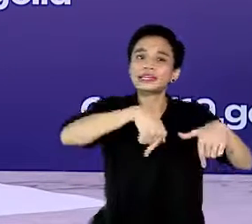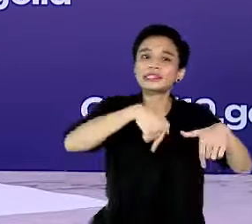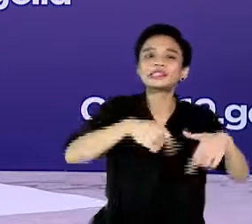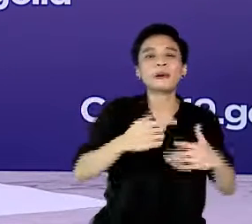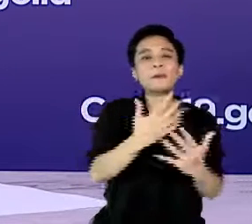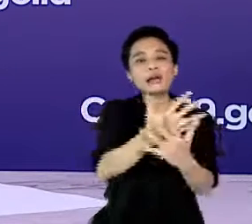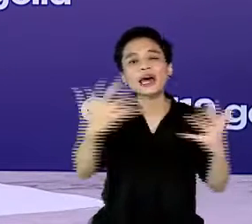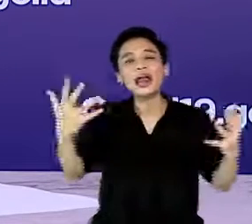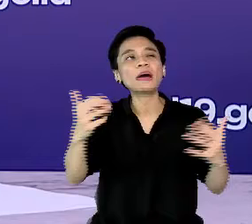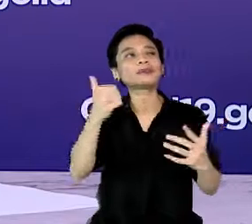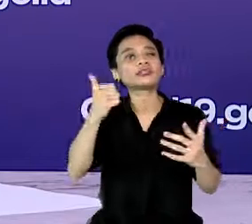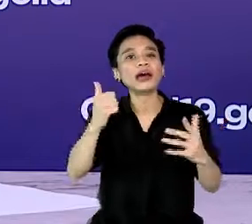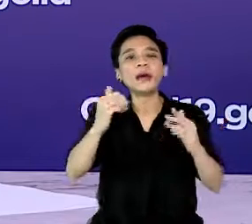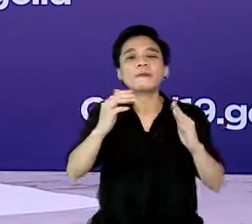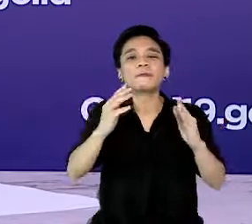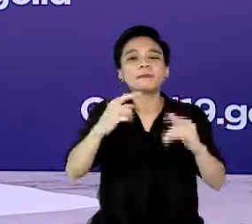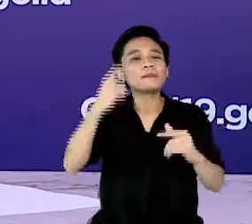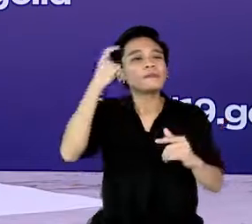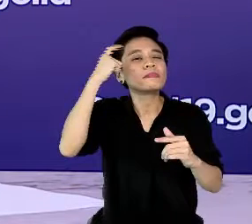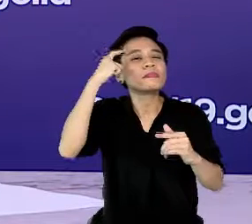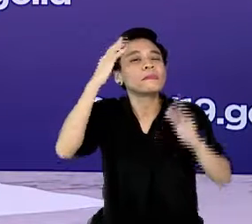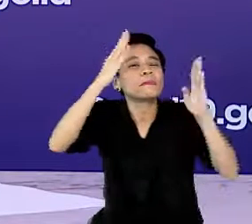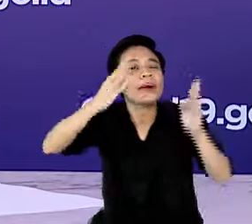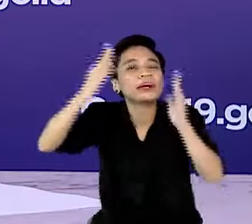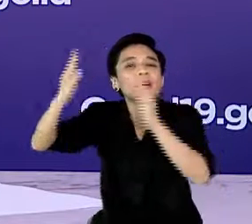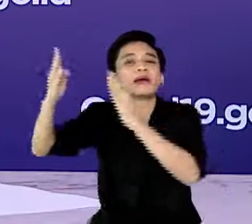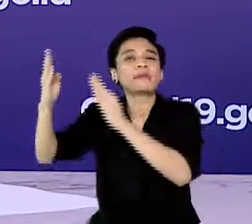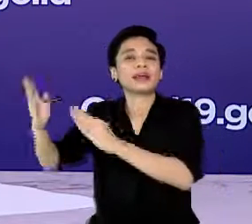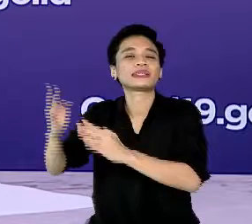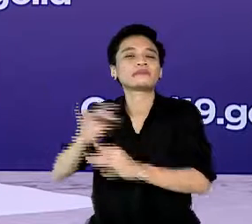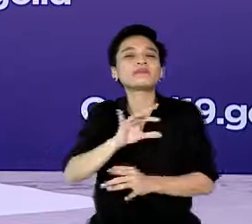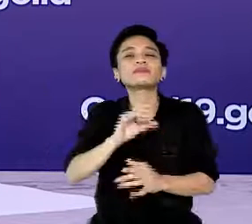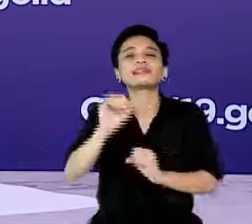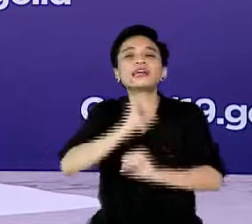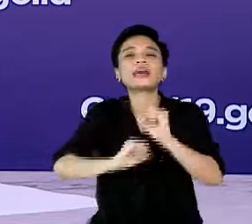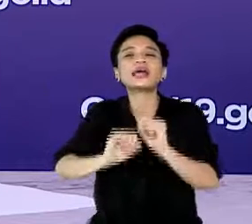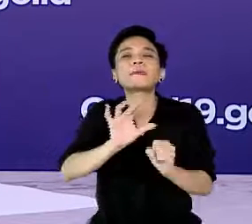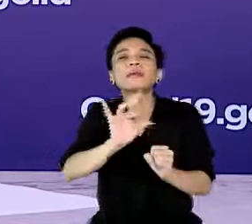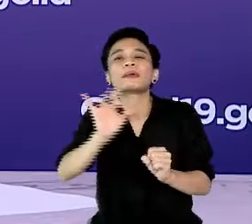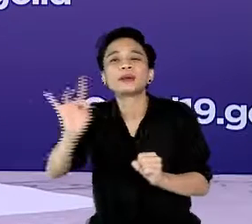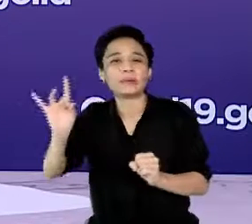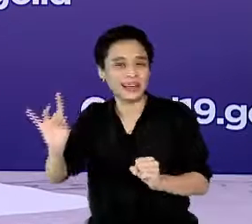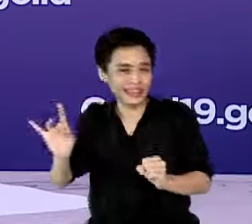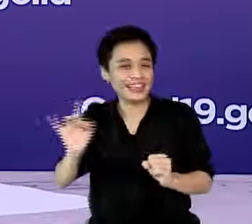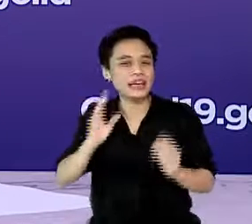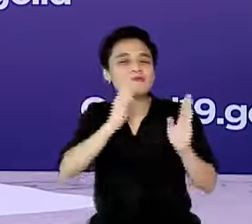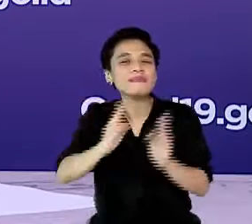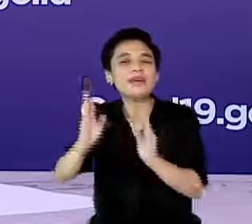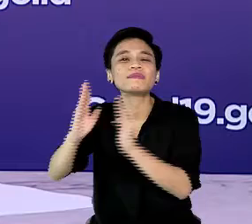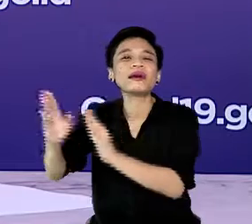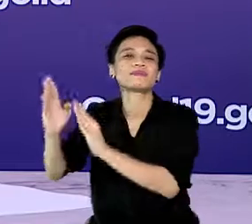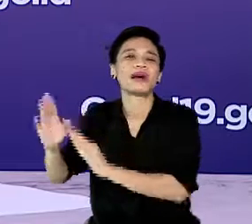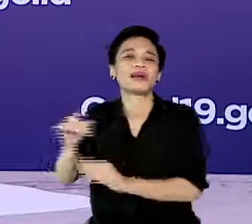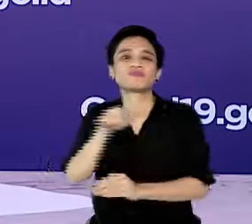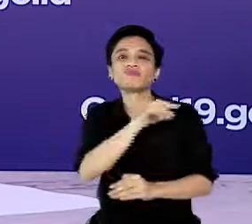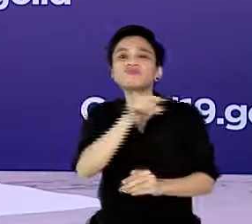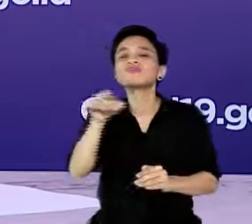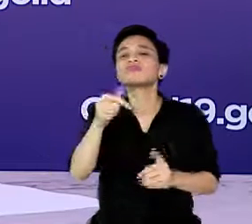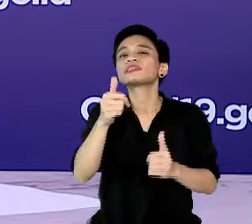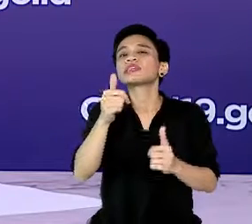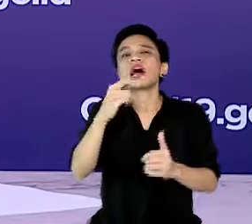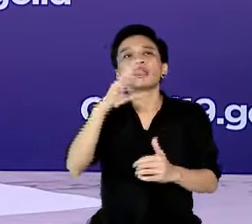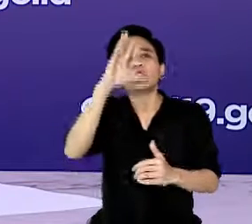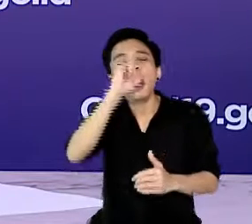memilah hal-hal yang perlu dari dan ditingkatkan serta Inovasi dan intervensi kebijakan seperti apa yang harus